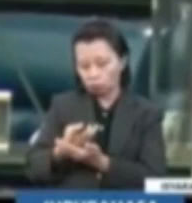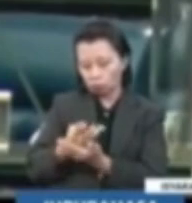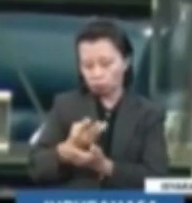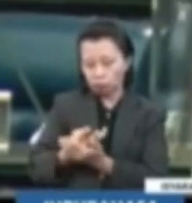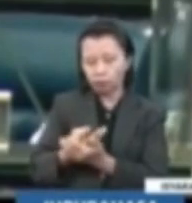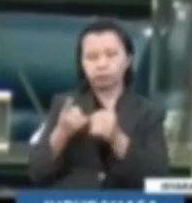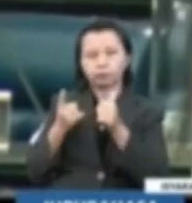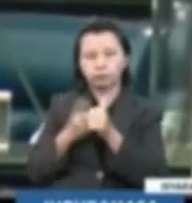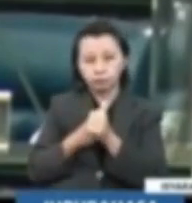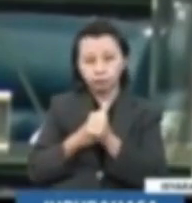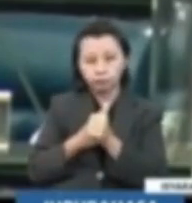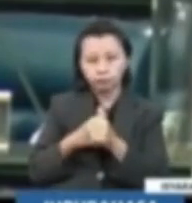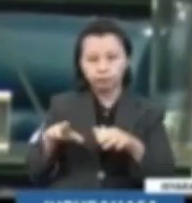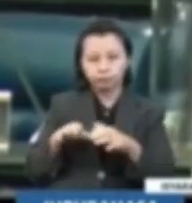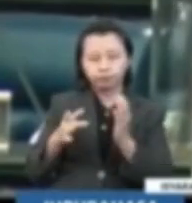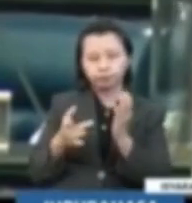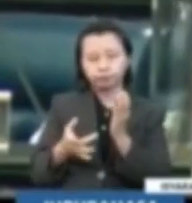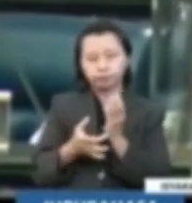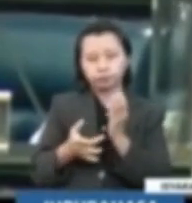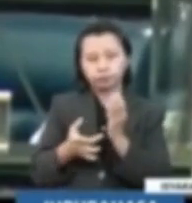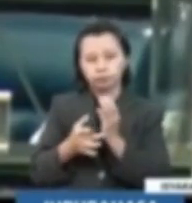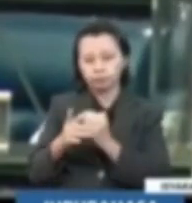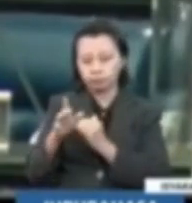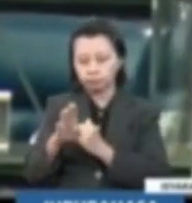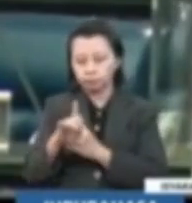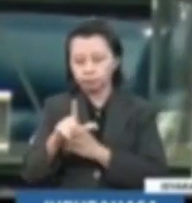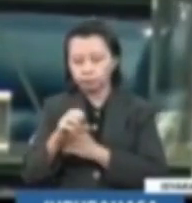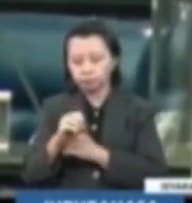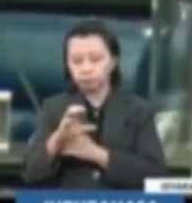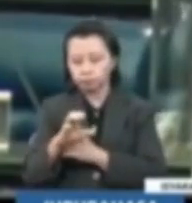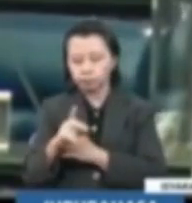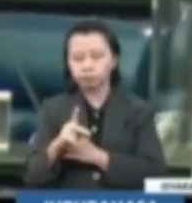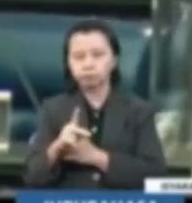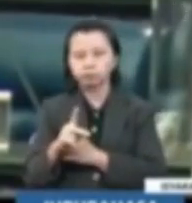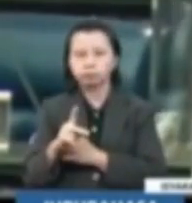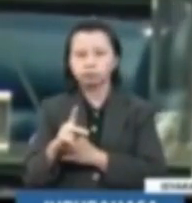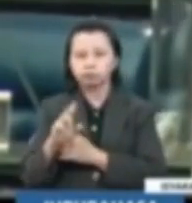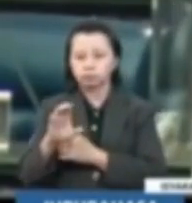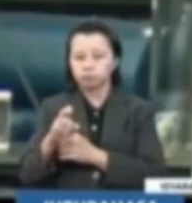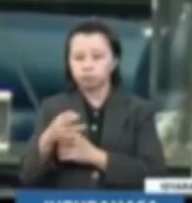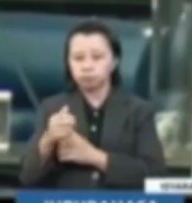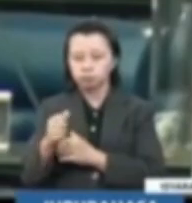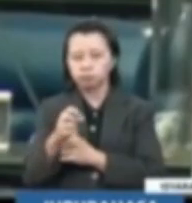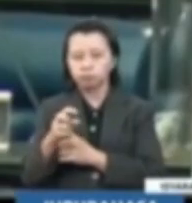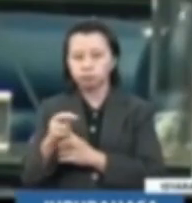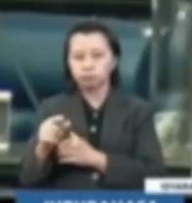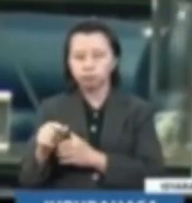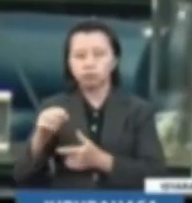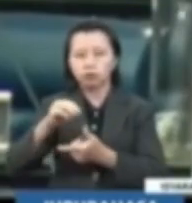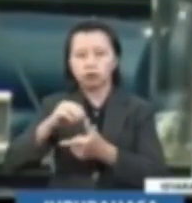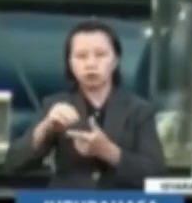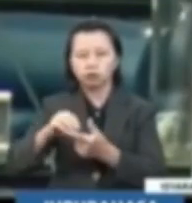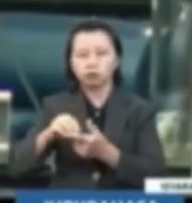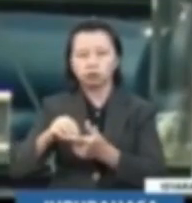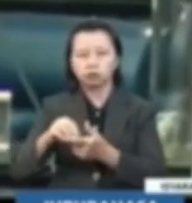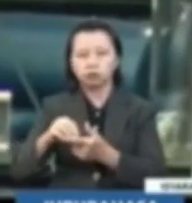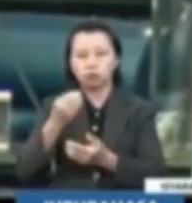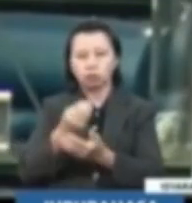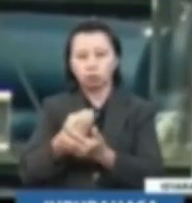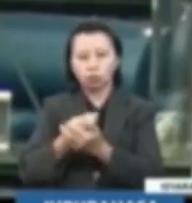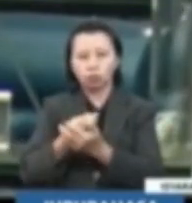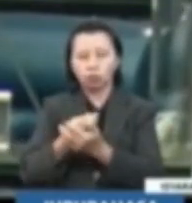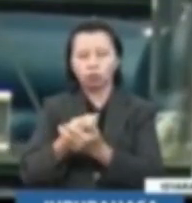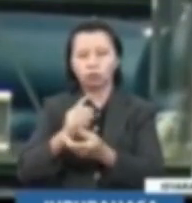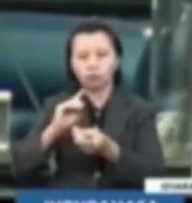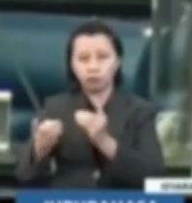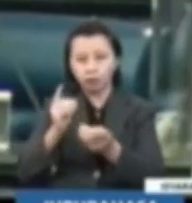aplikasi pertama pelaksanaan teknologi blockchain adalah dalam mata wang kripto atau mata wang digital seperti